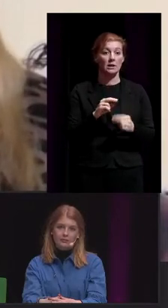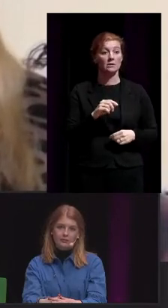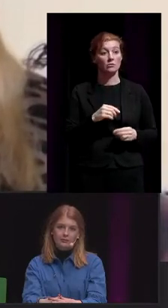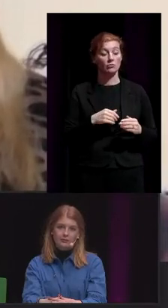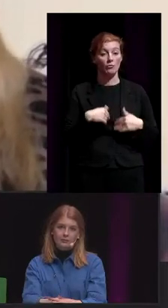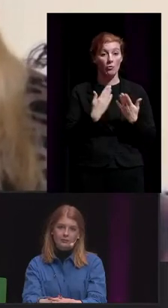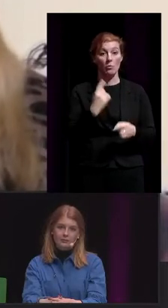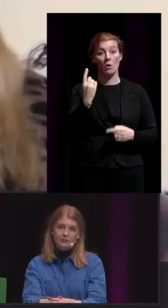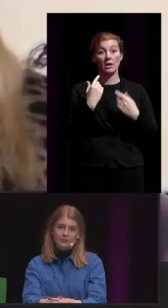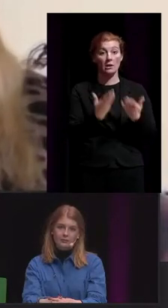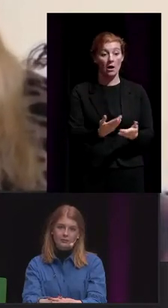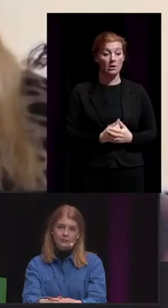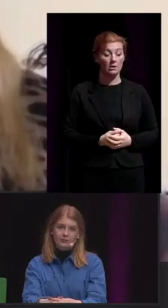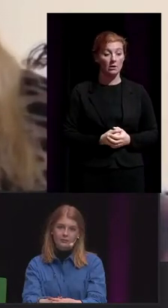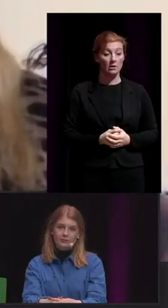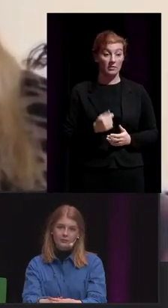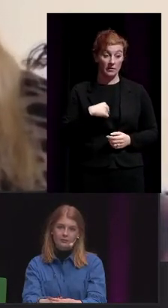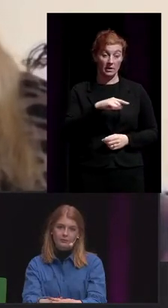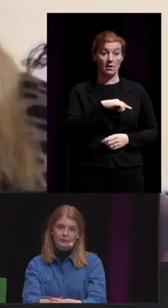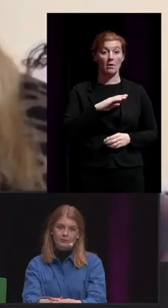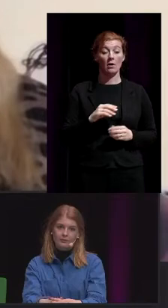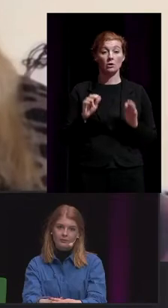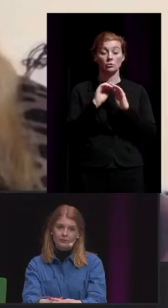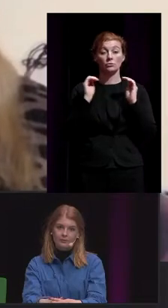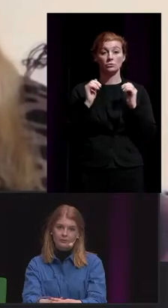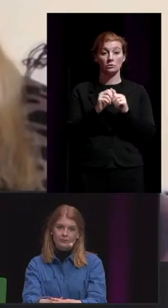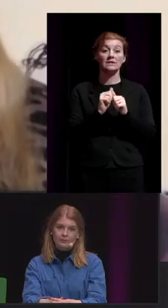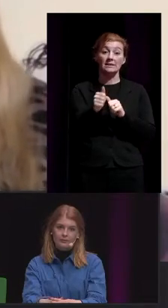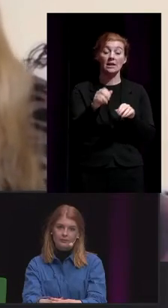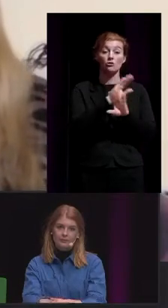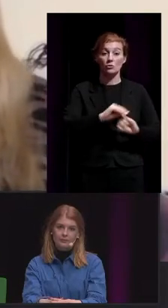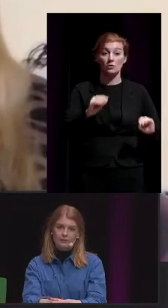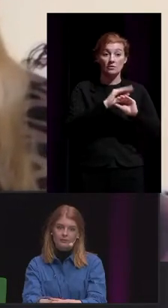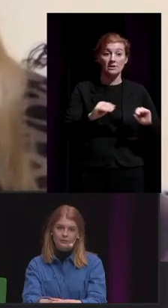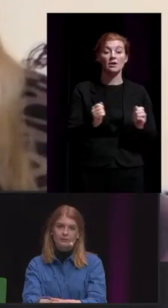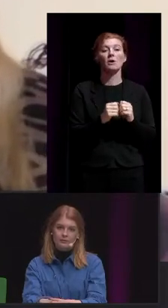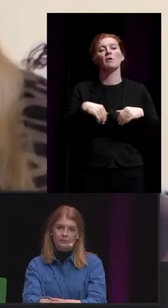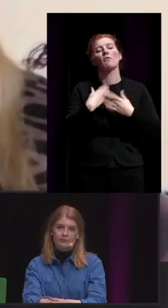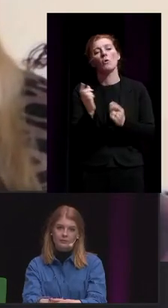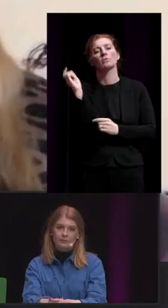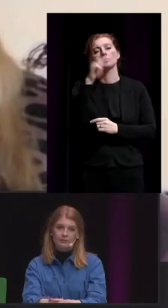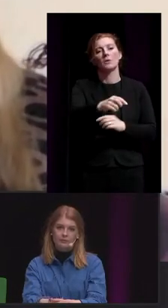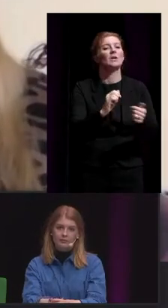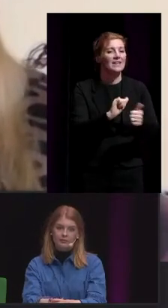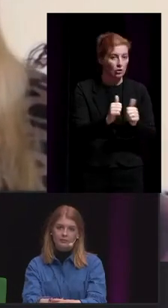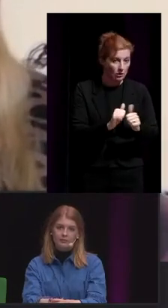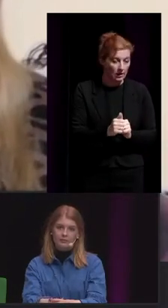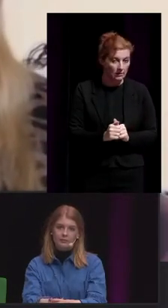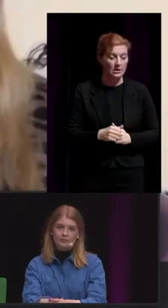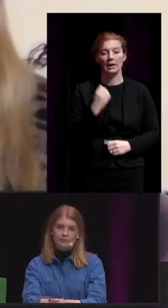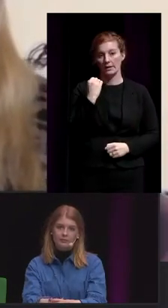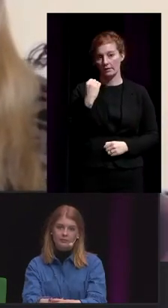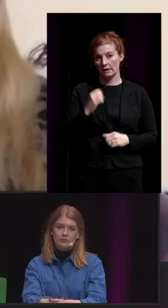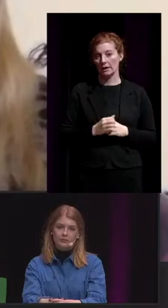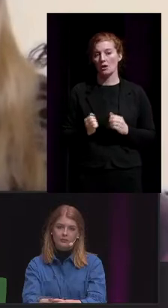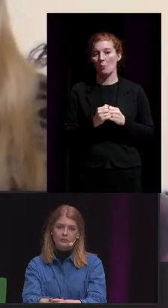sitter, vi har i alla fall distansundervisning på vissa skolor nu, och då kan de få komma och idrotta. Otroligt viktigt. Det som är olyckligt är att